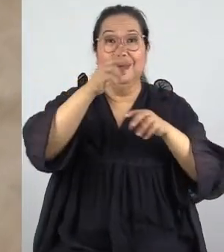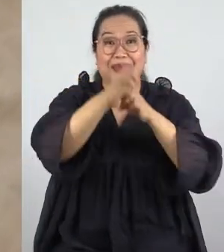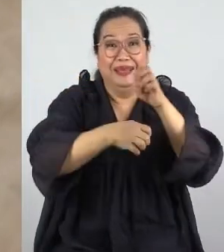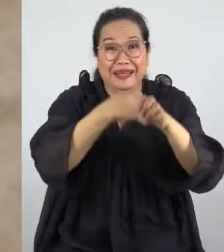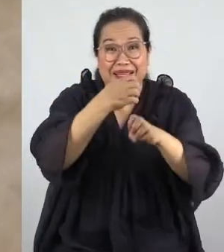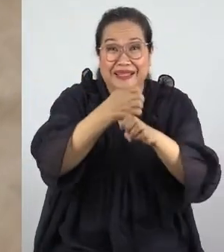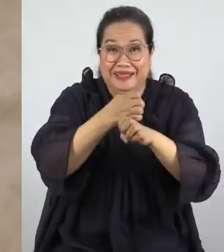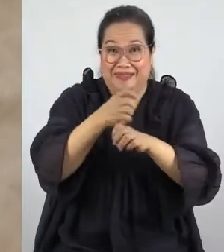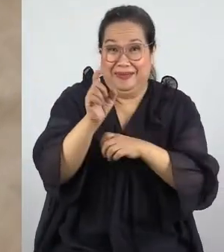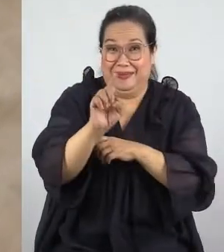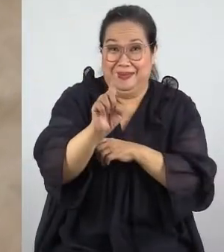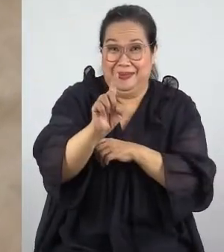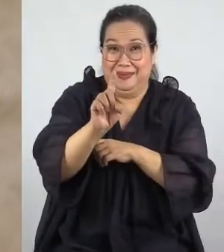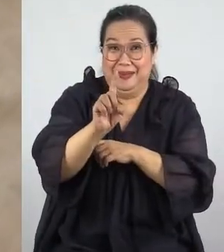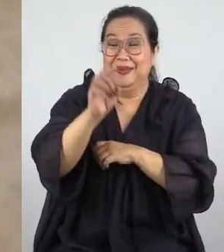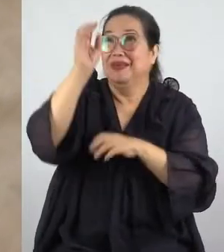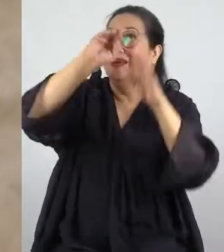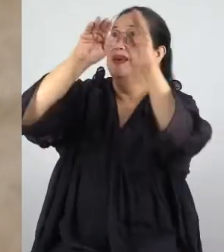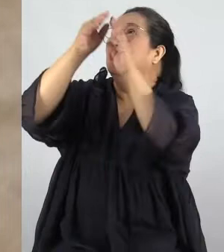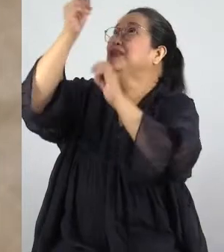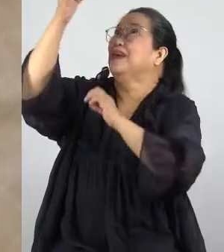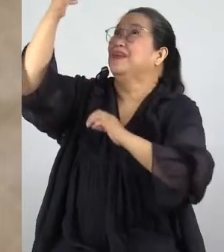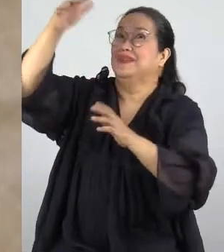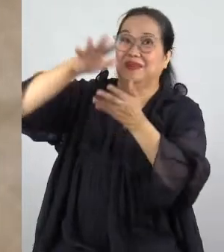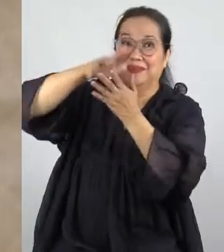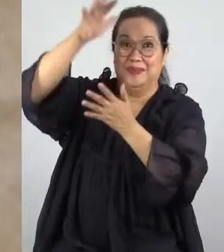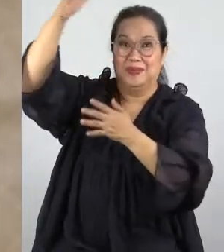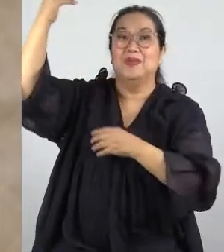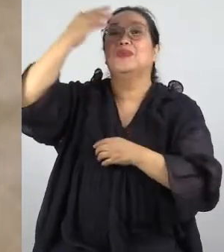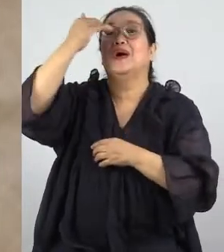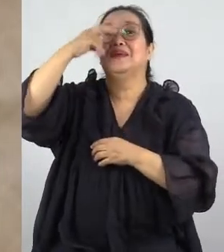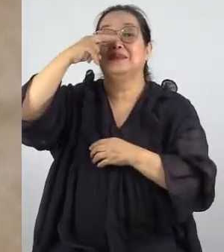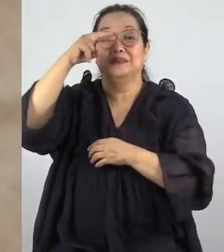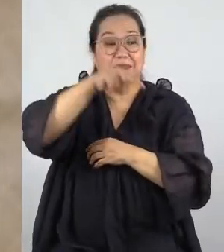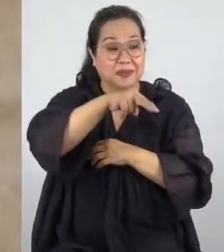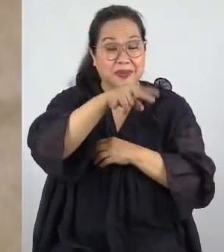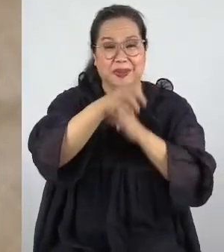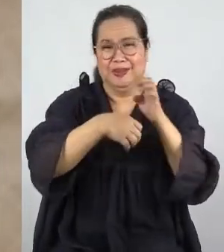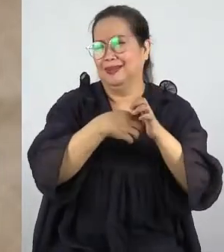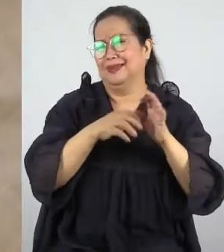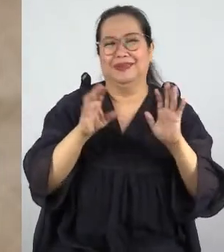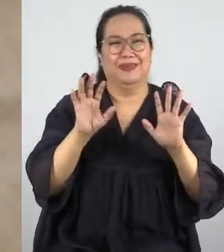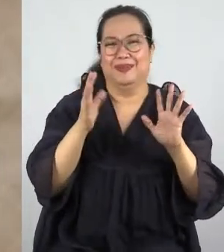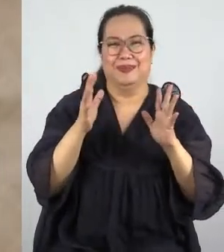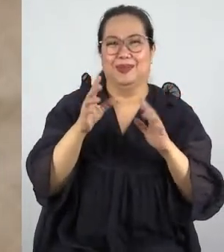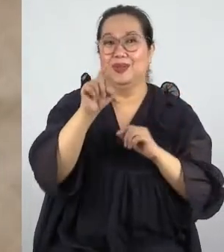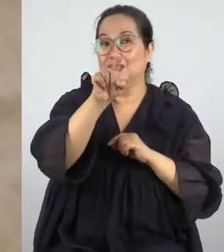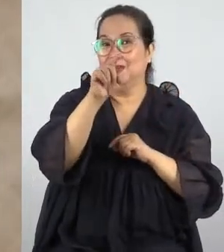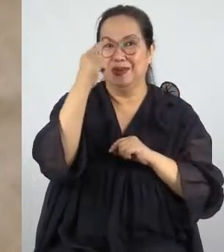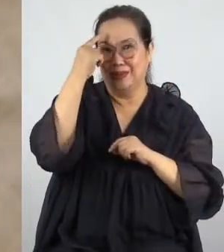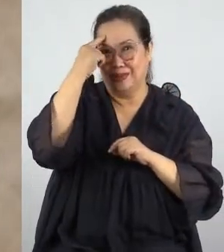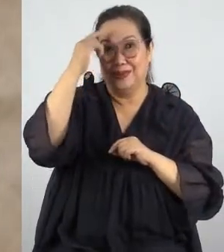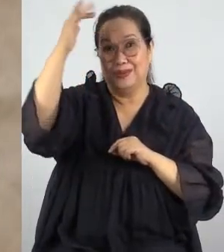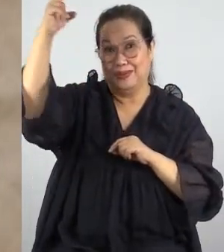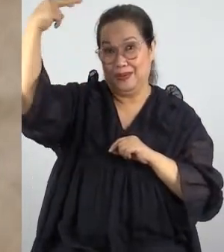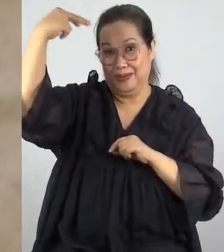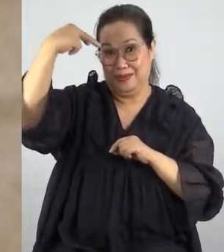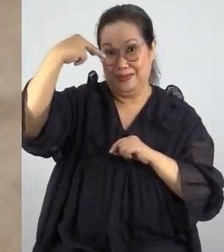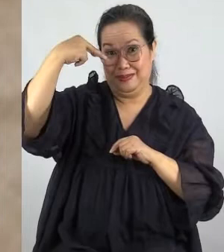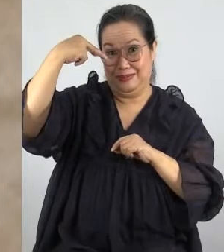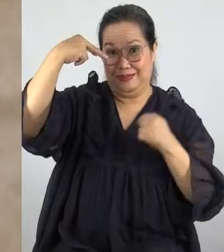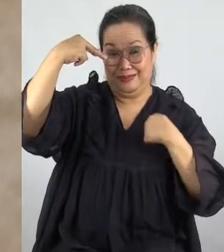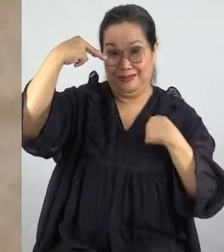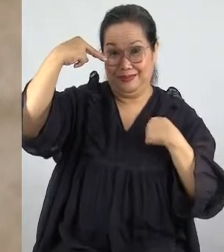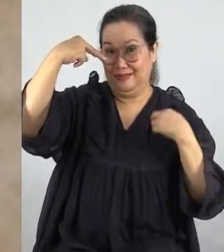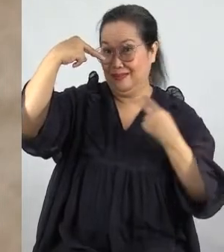lupa? Sila'y nasa kaluwalhatian na. No? So wag nating isipin po na sila ay